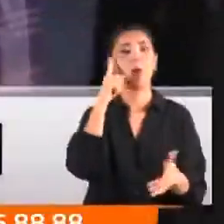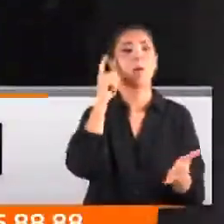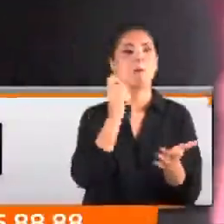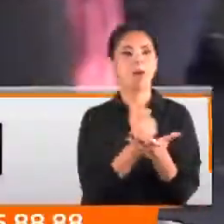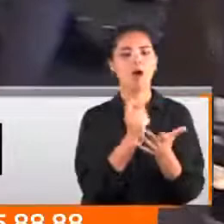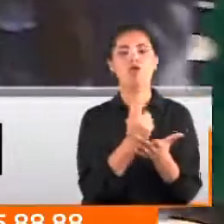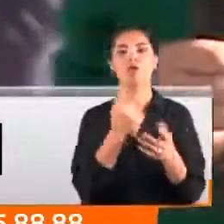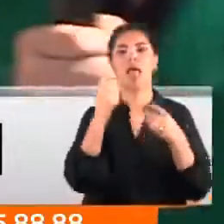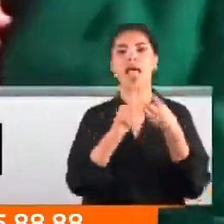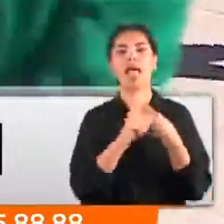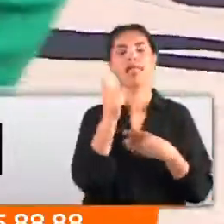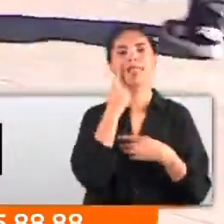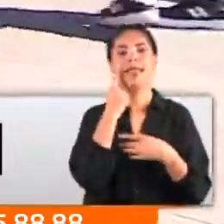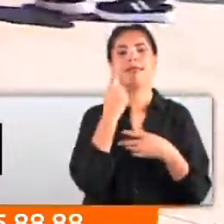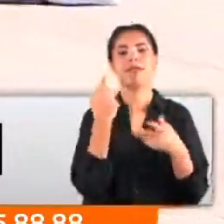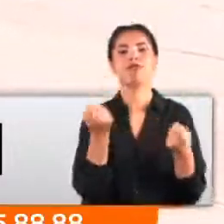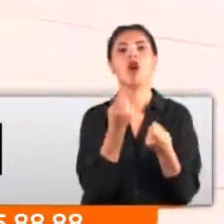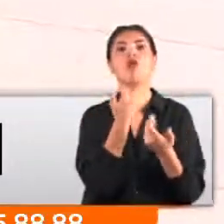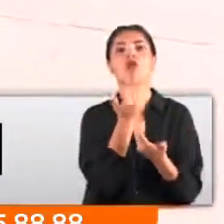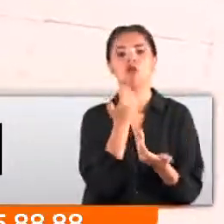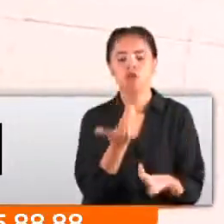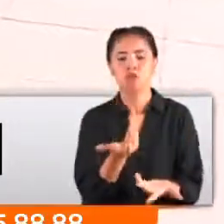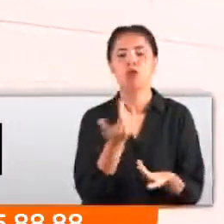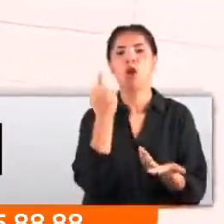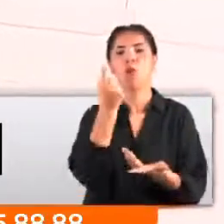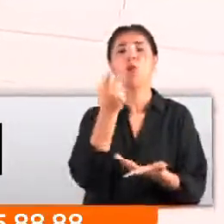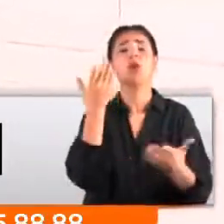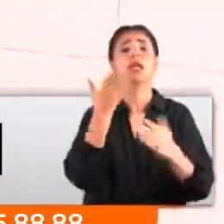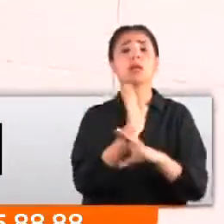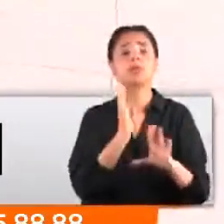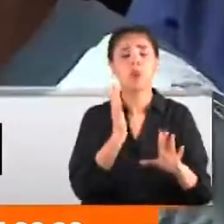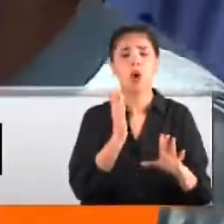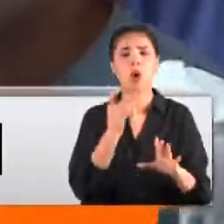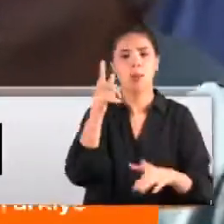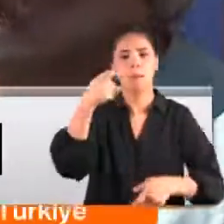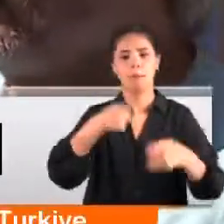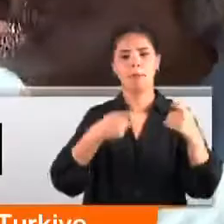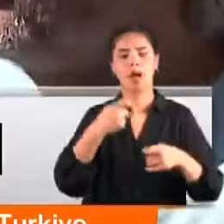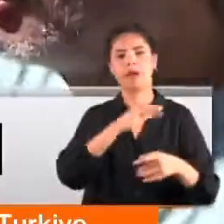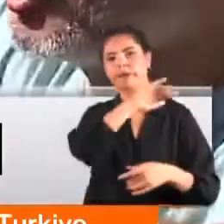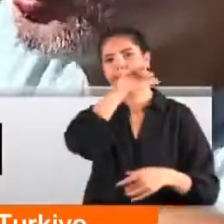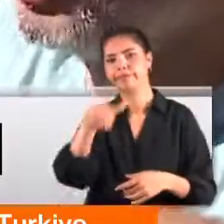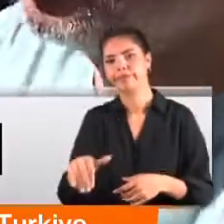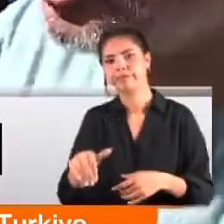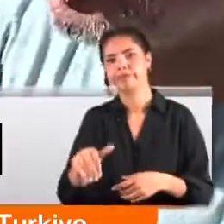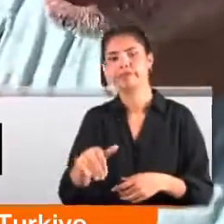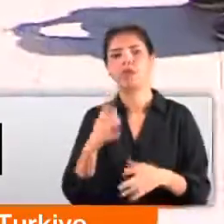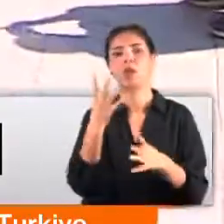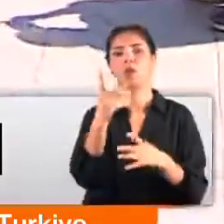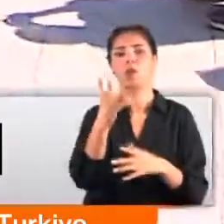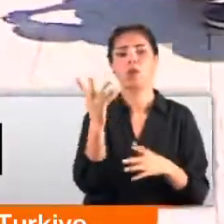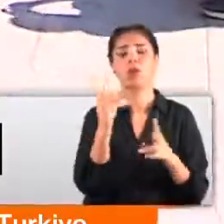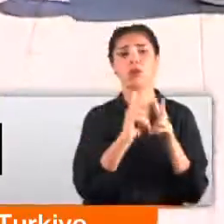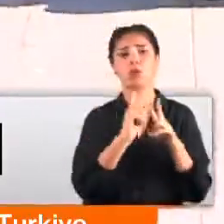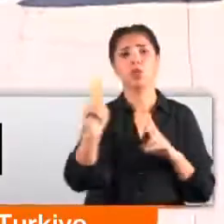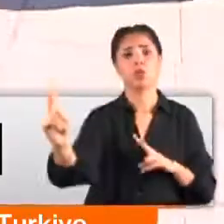birlikte E-Devlet kilitlendi. E-Devlet'e giremeyen, başvuru yapamayanlar bu kez bankaların yolunu tuttu. Yaklaşık birkaç saattir